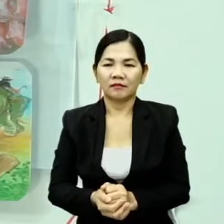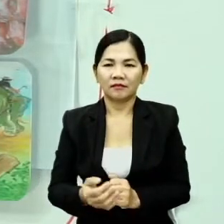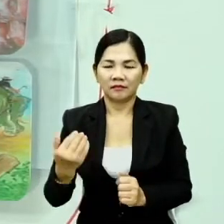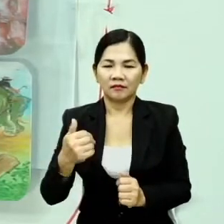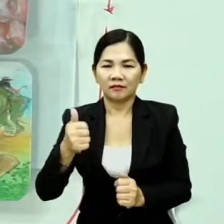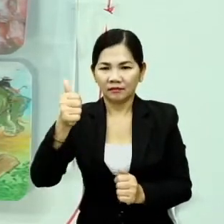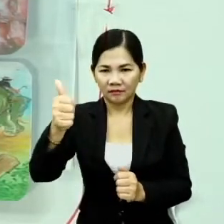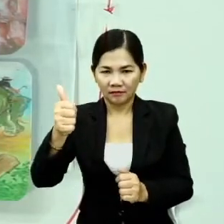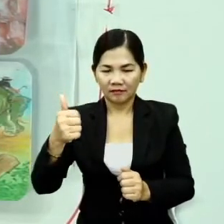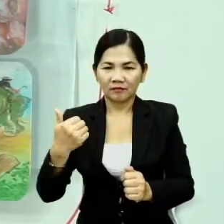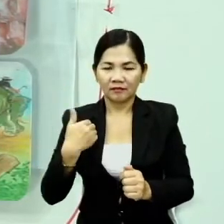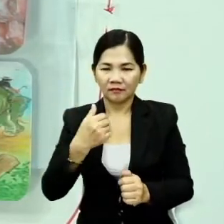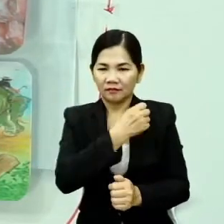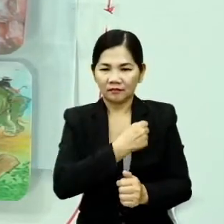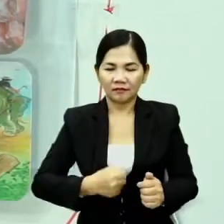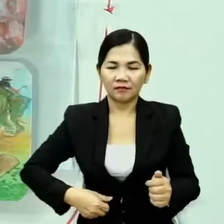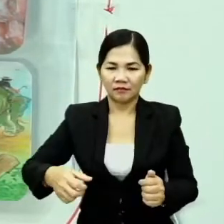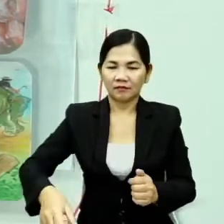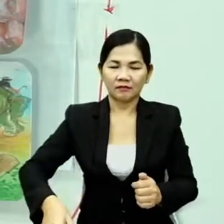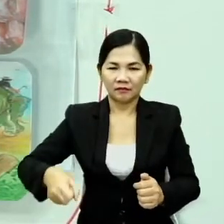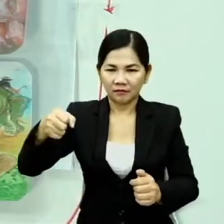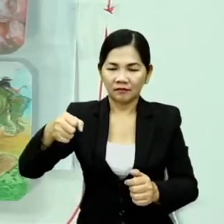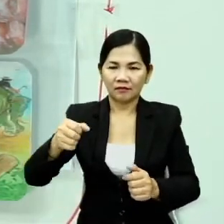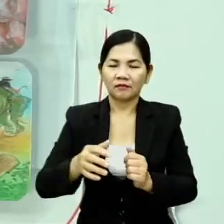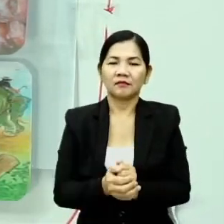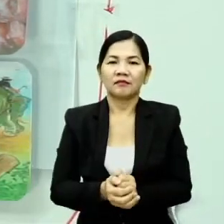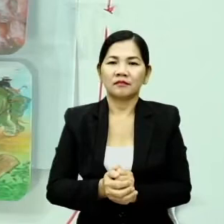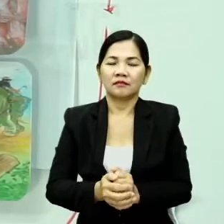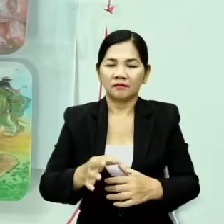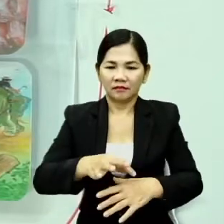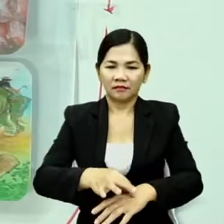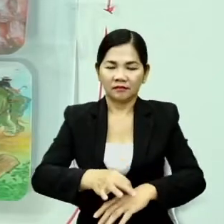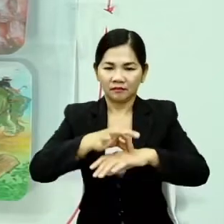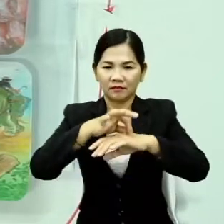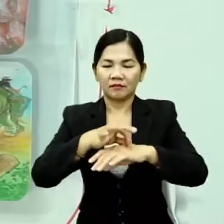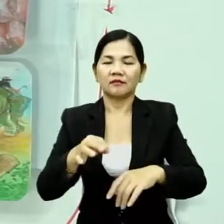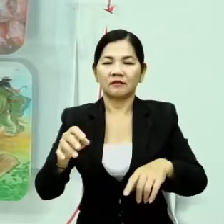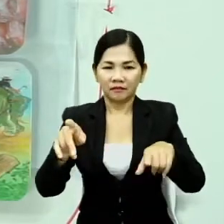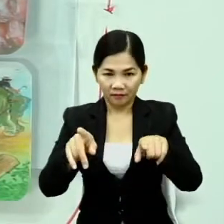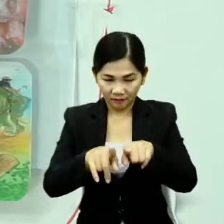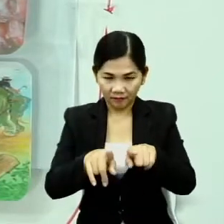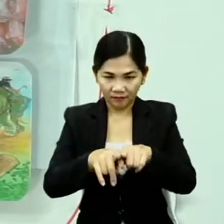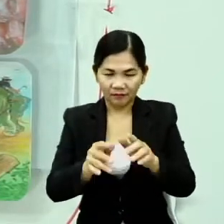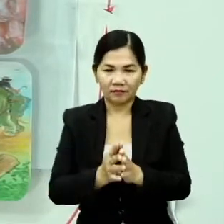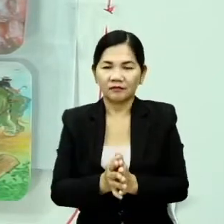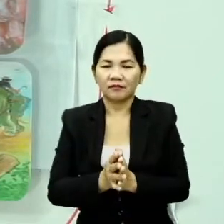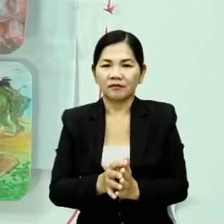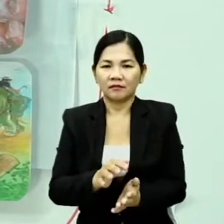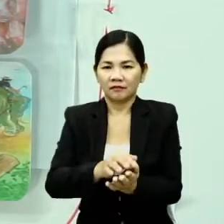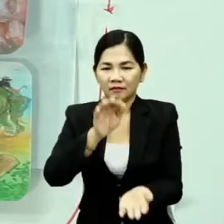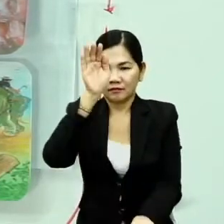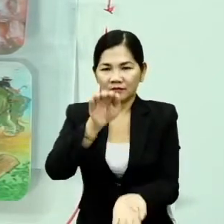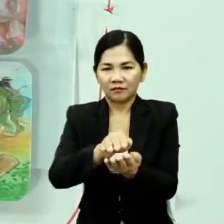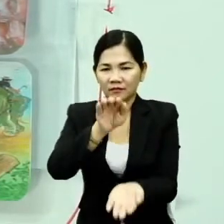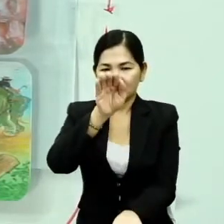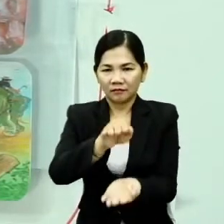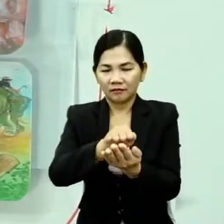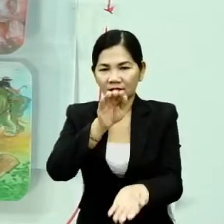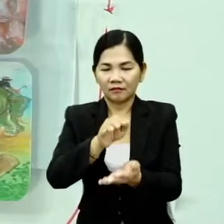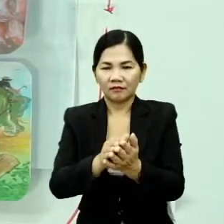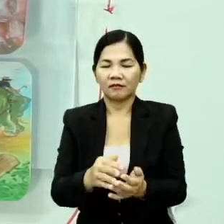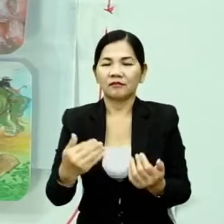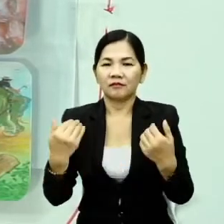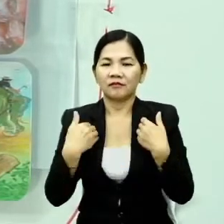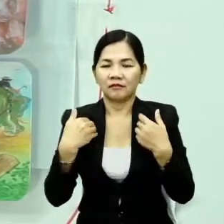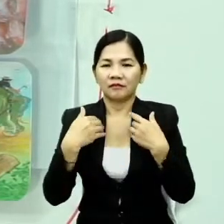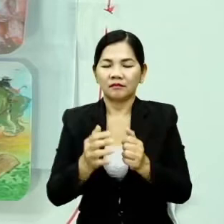cha lọ nà con cha cả tạp ní cha cứ thưa ẩm pí cha sắp bay được kia nà con á cha ạ thưa bị sắp bay cổ bớ rứa có ạ